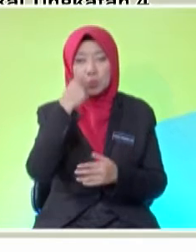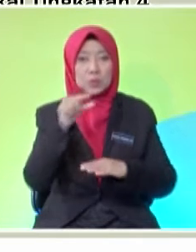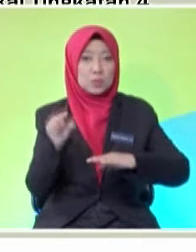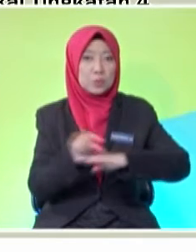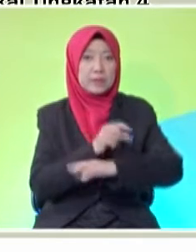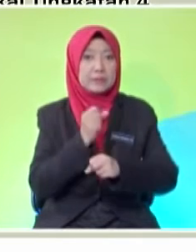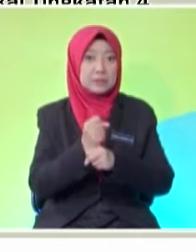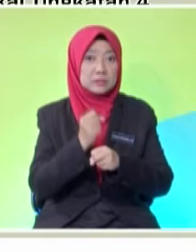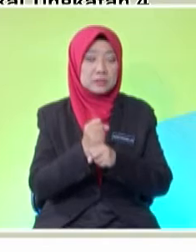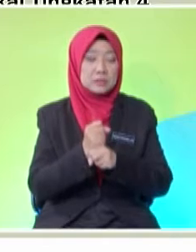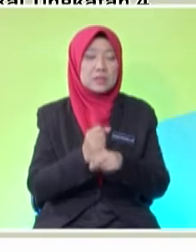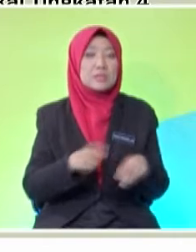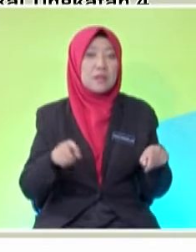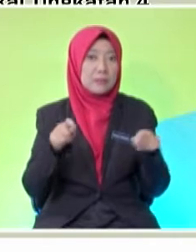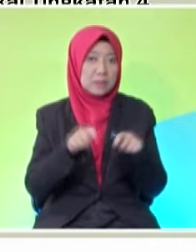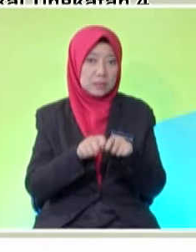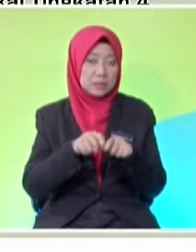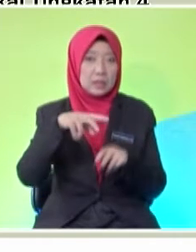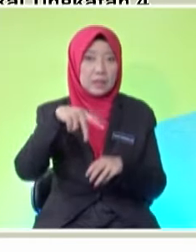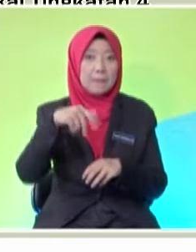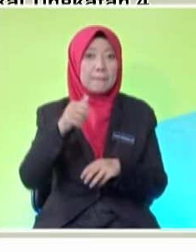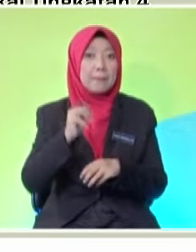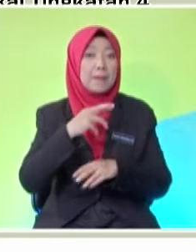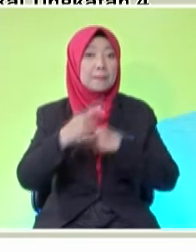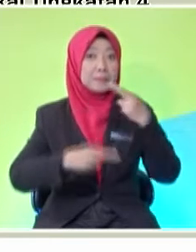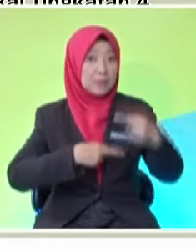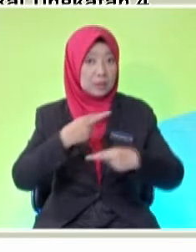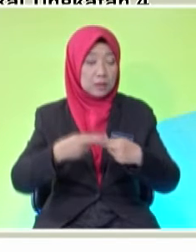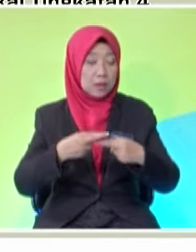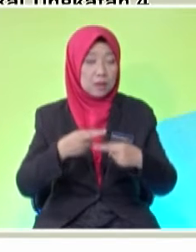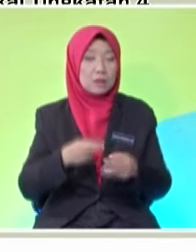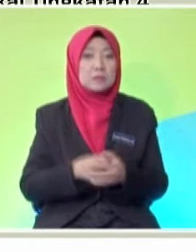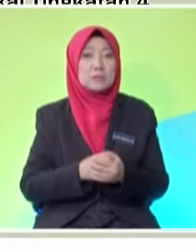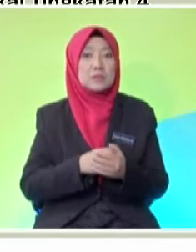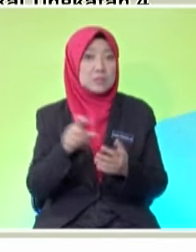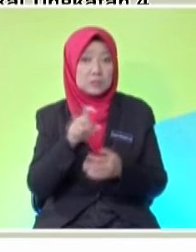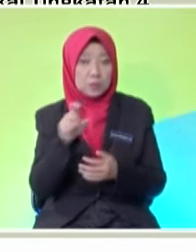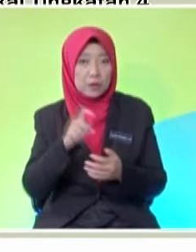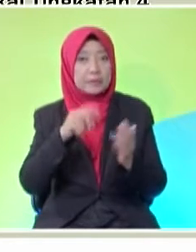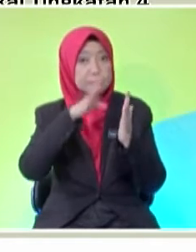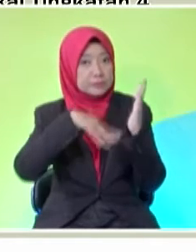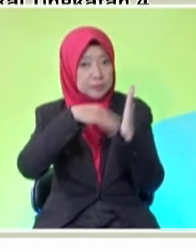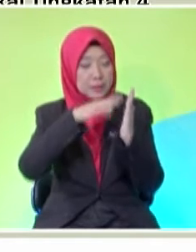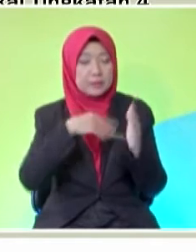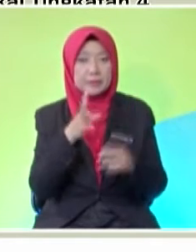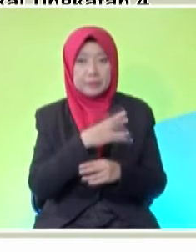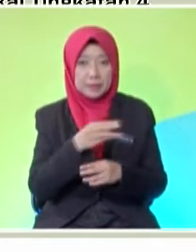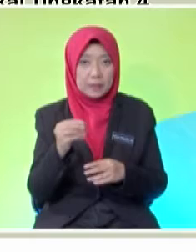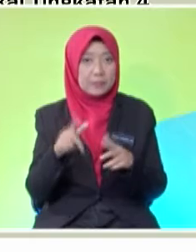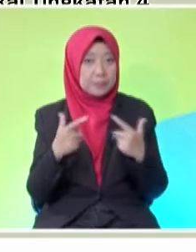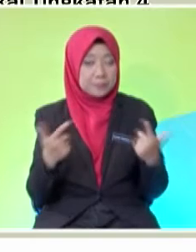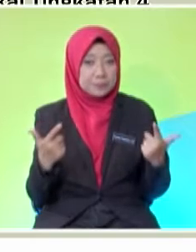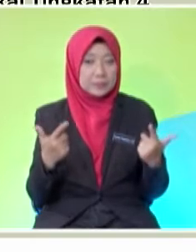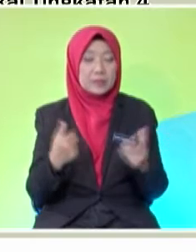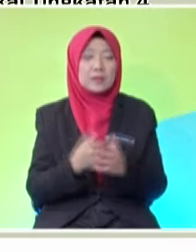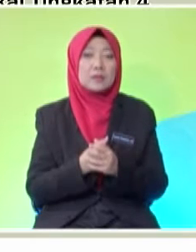kerja seperti mengepam tayar, penyemburan cat dan juga sebagainya. Okey, kaedah penyelenggaraan yang boleh dilakukan pada mesin pemampat udara